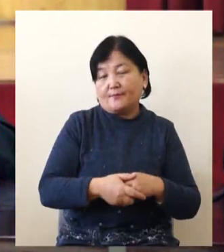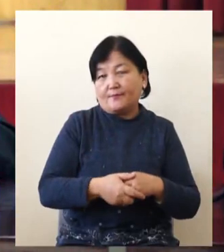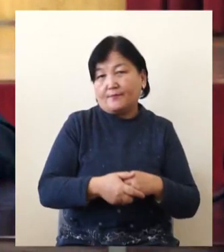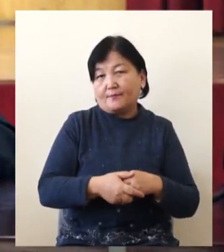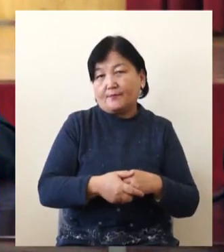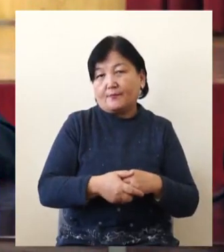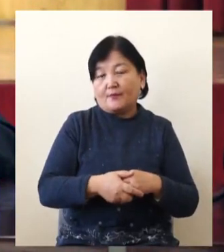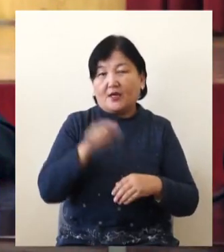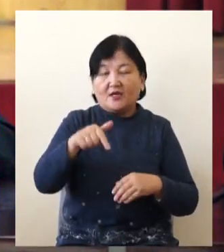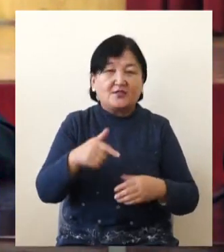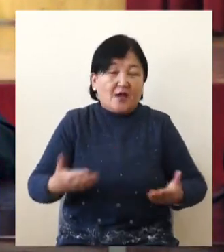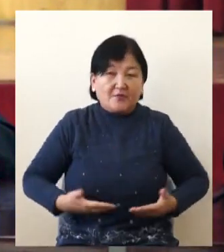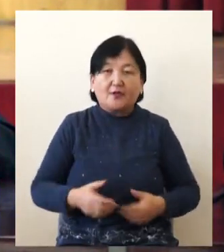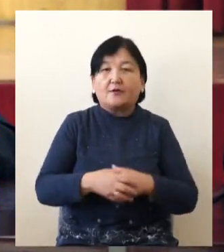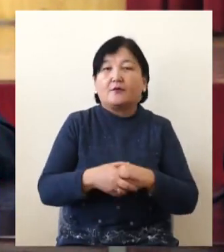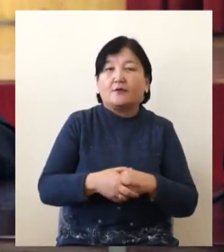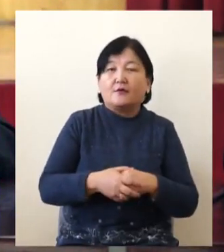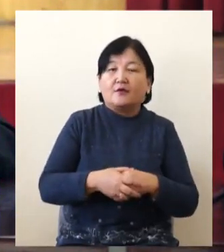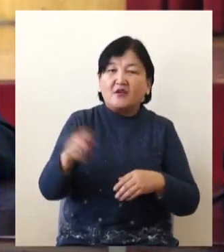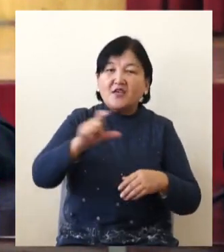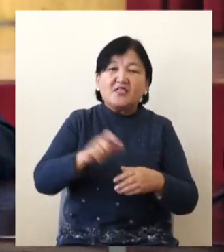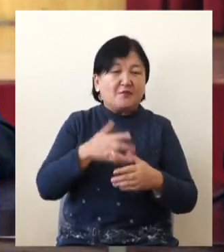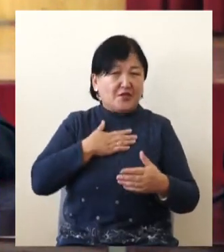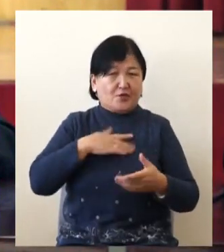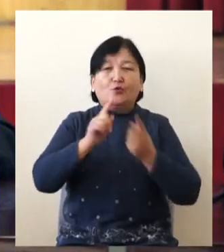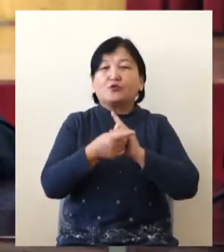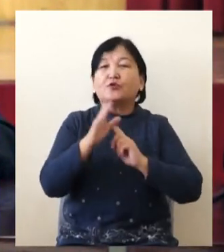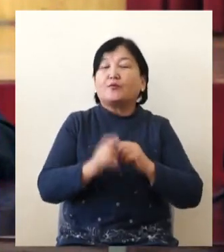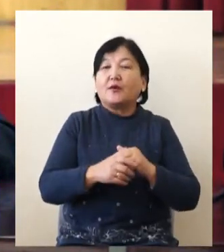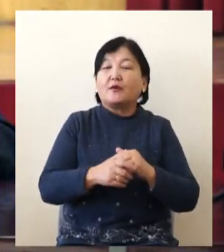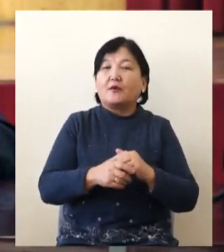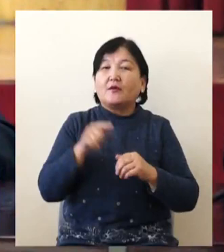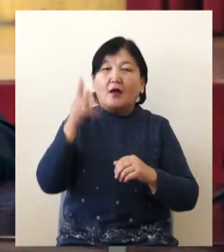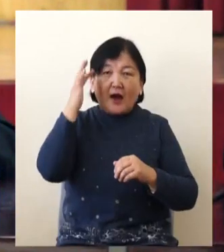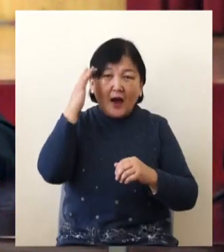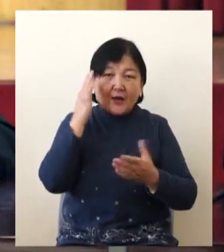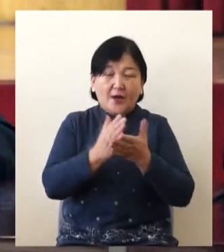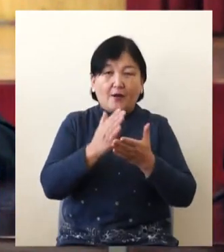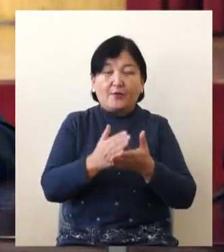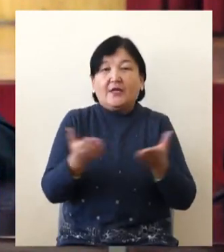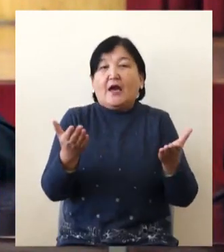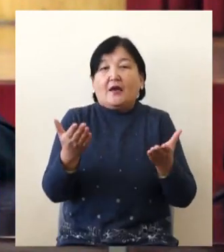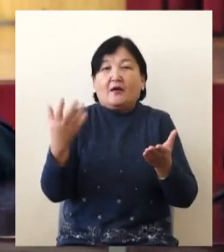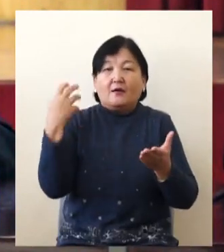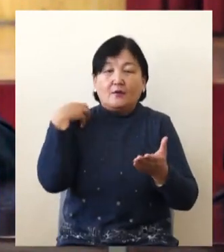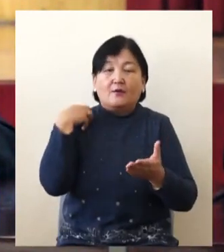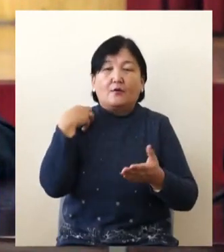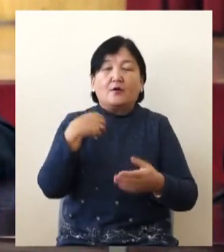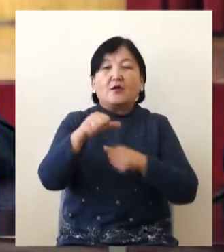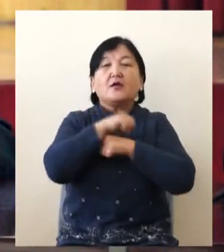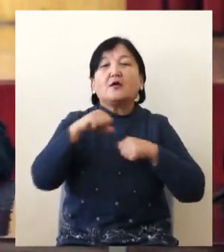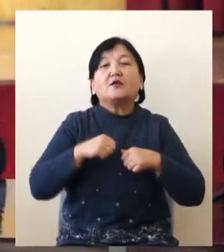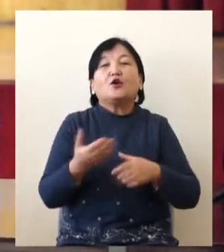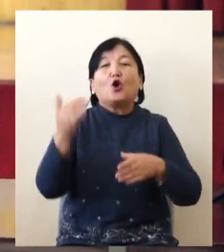ингэж аль зэрэг удаа амьдрах хизээ өөрчлөв. Энэ арга нь бол игэх хариуцсан буюу иргэдийн оролцоо юм